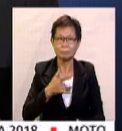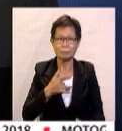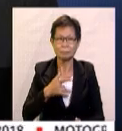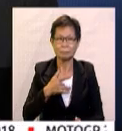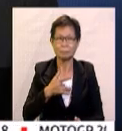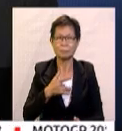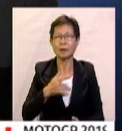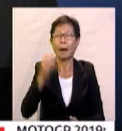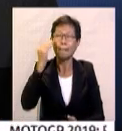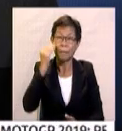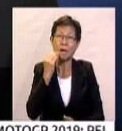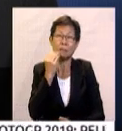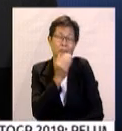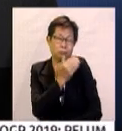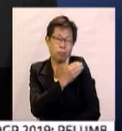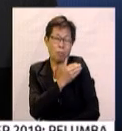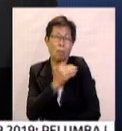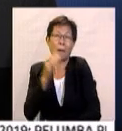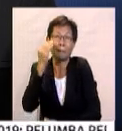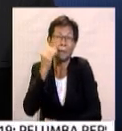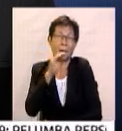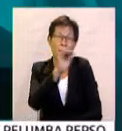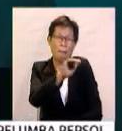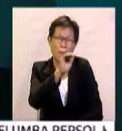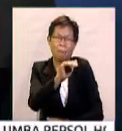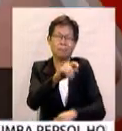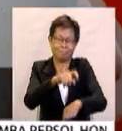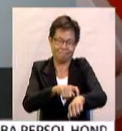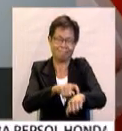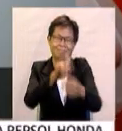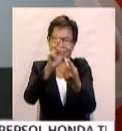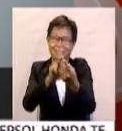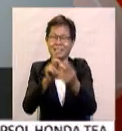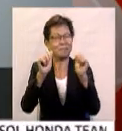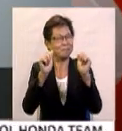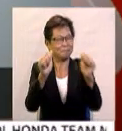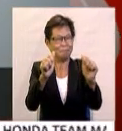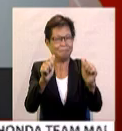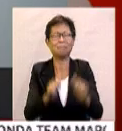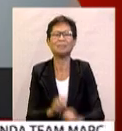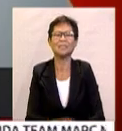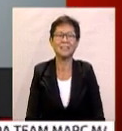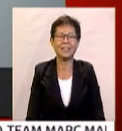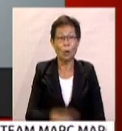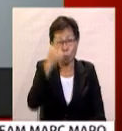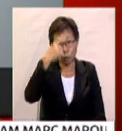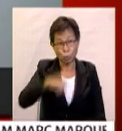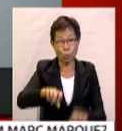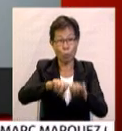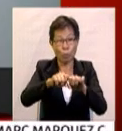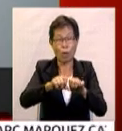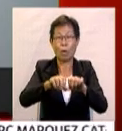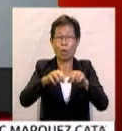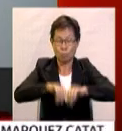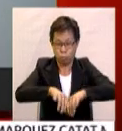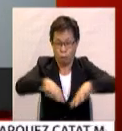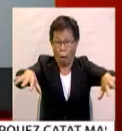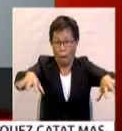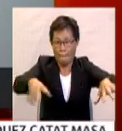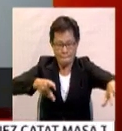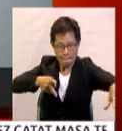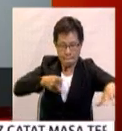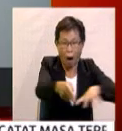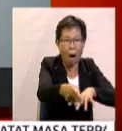seruan Perdana Menteri itu memang cukup tepat pada masanya. Bagi memecah rantaian rasuah,